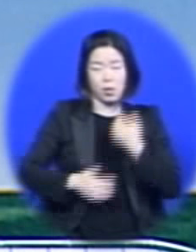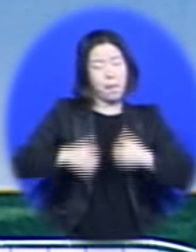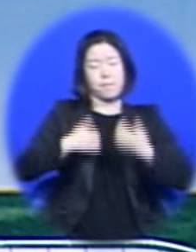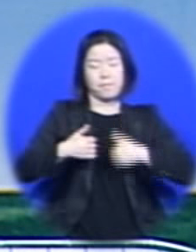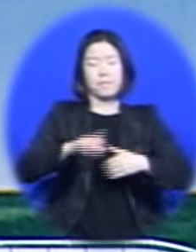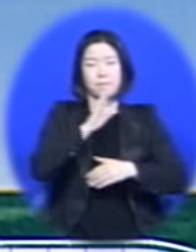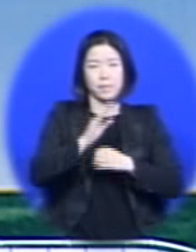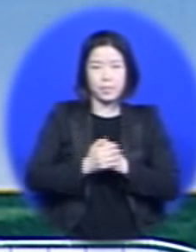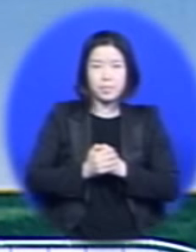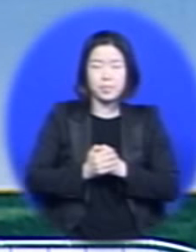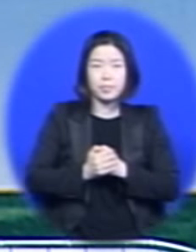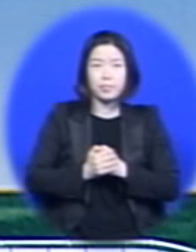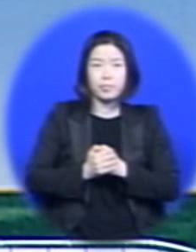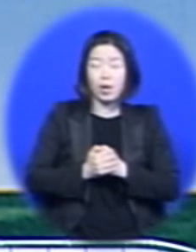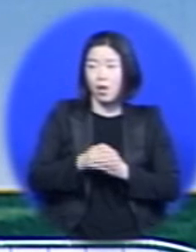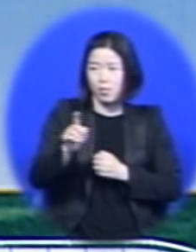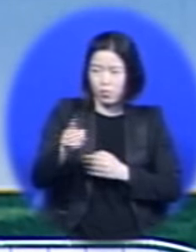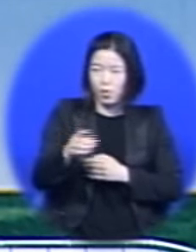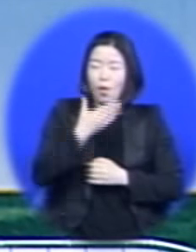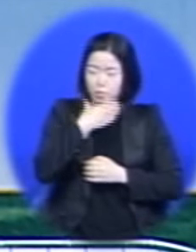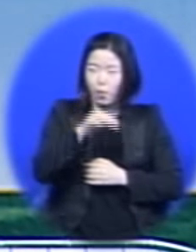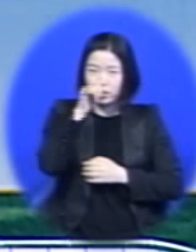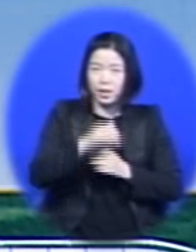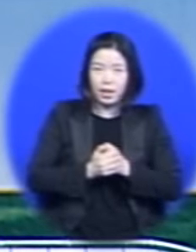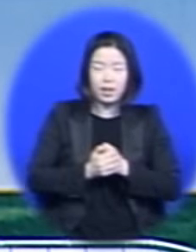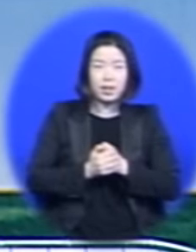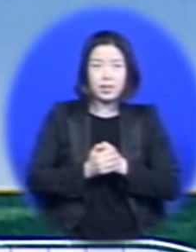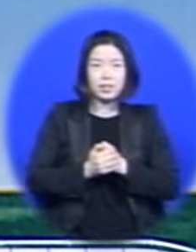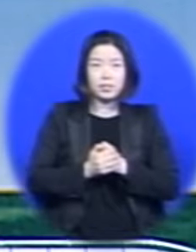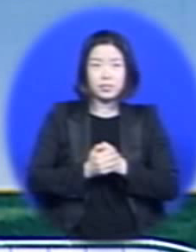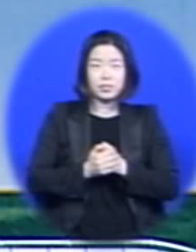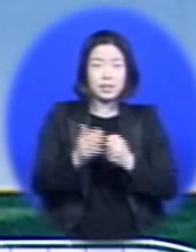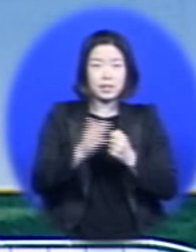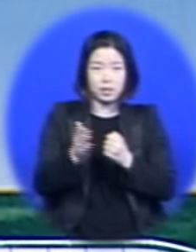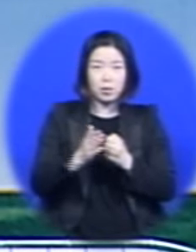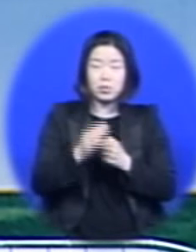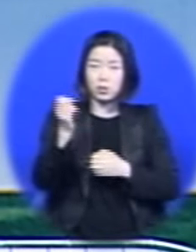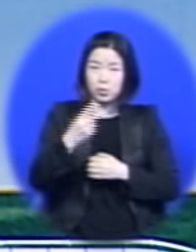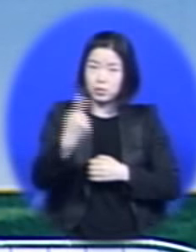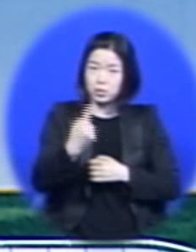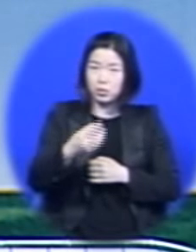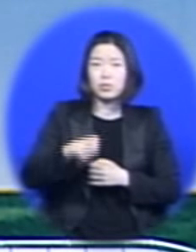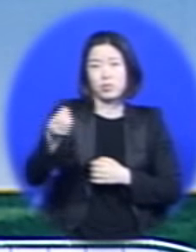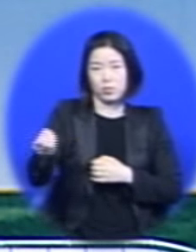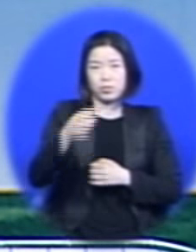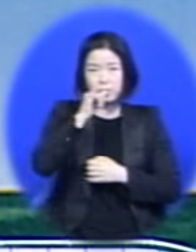반갑더라는. 야, 너 오늘 참 복 있다. 그래서 또 1,000원을 꺼내서 그 아이를